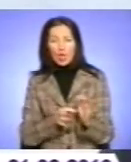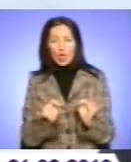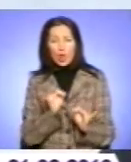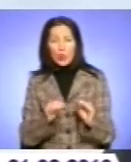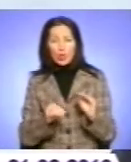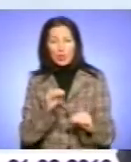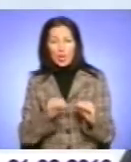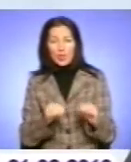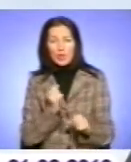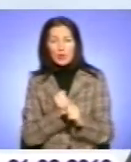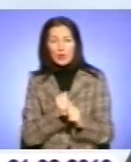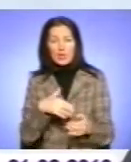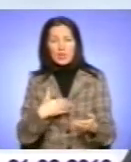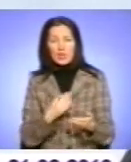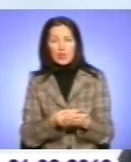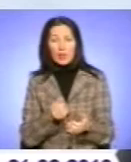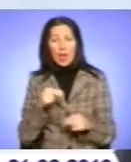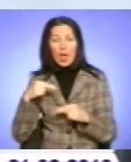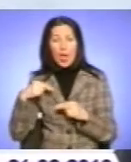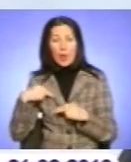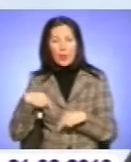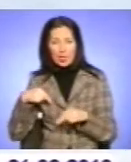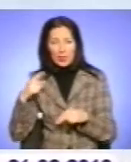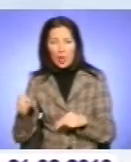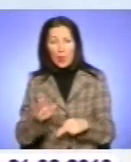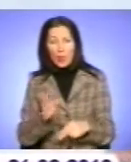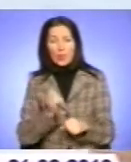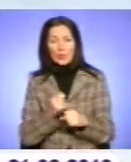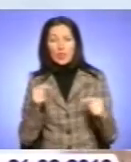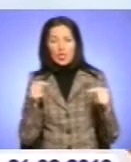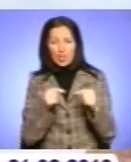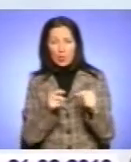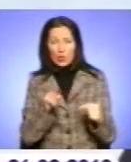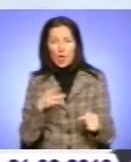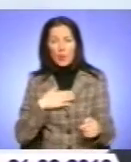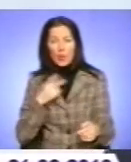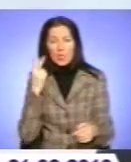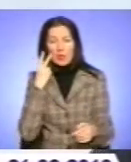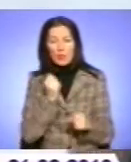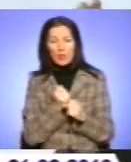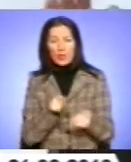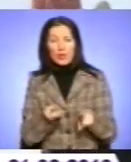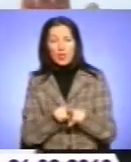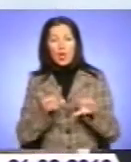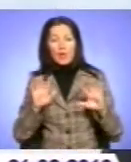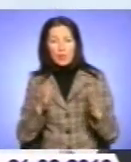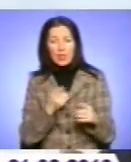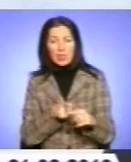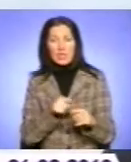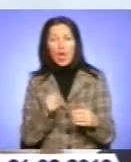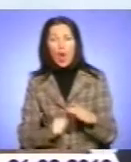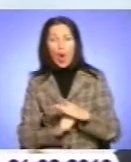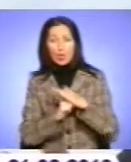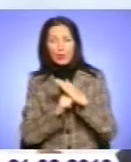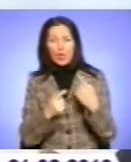його відпрацювати зі своїми працівниками, він буде працювати чітко, як ми завжди працювали при таких випадках. І оцей основний орган,